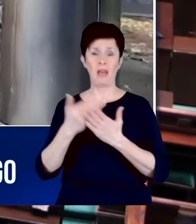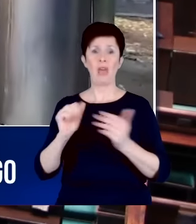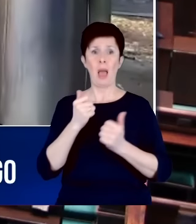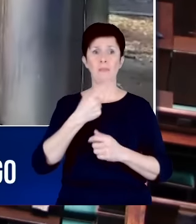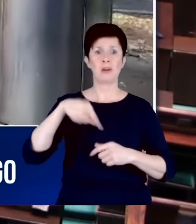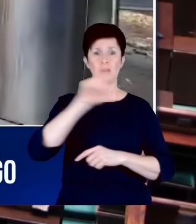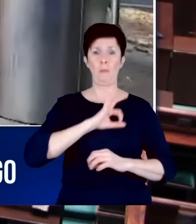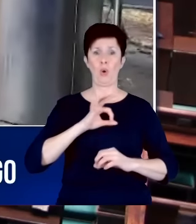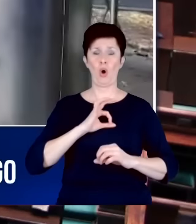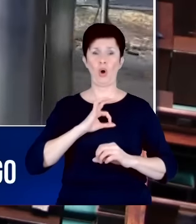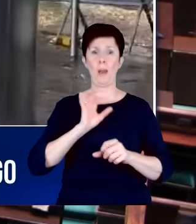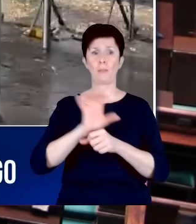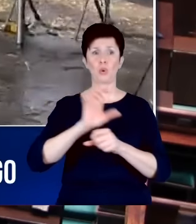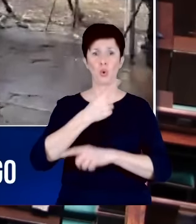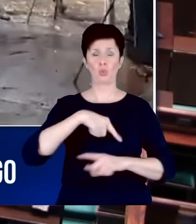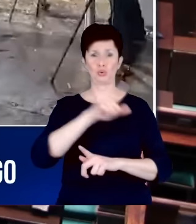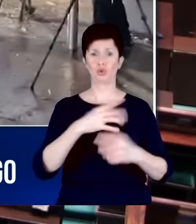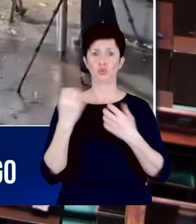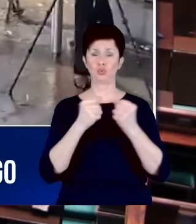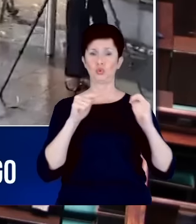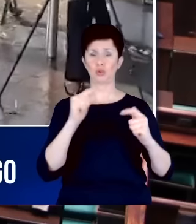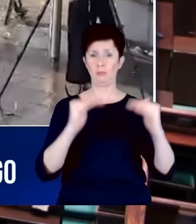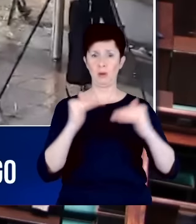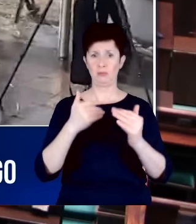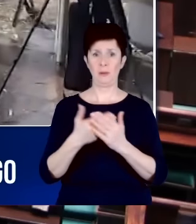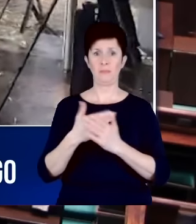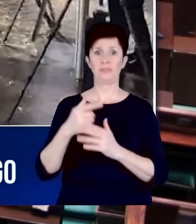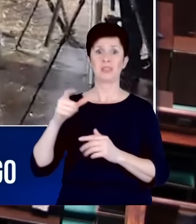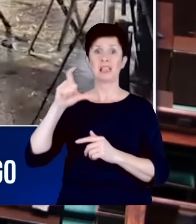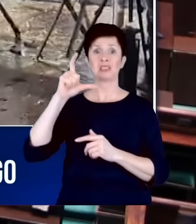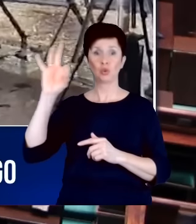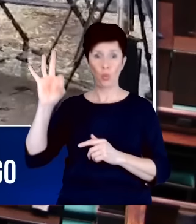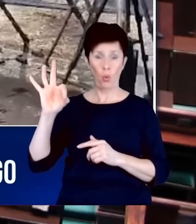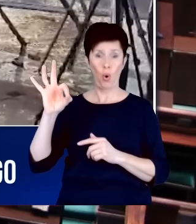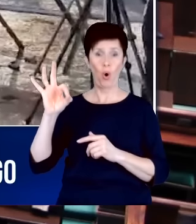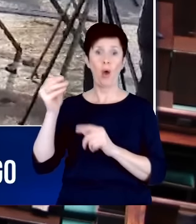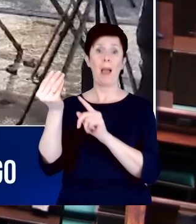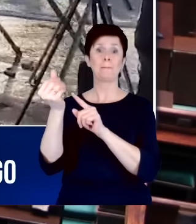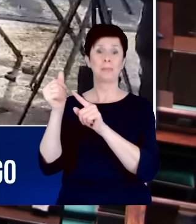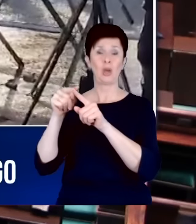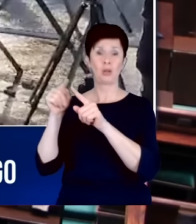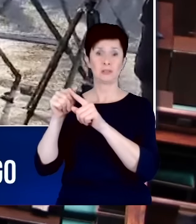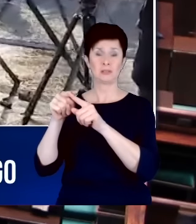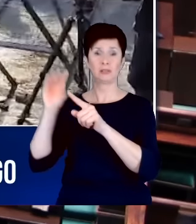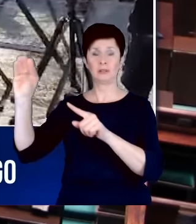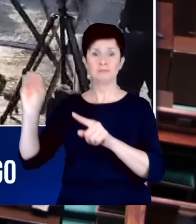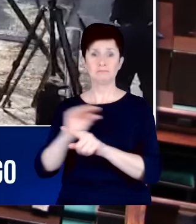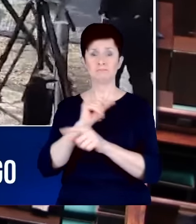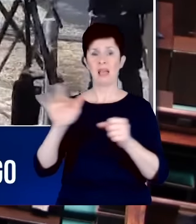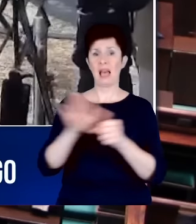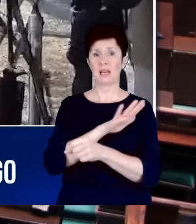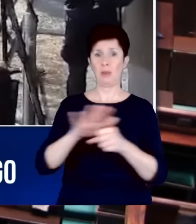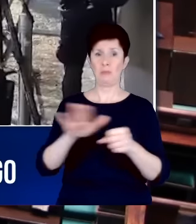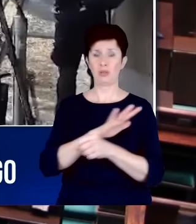Bo właśnie wpływy z takich ceł chociażby mogłyby zasilić czy zrekompensować te zawyżone koszty, które musimy,